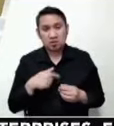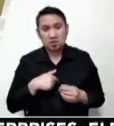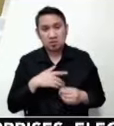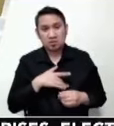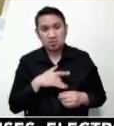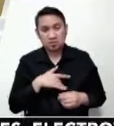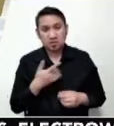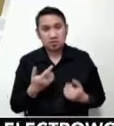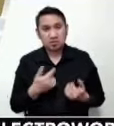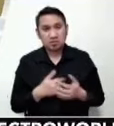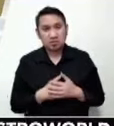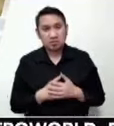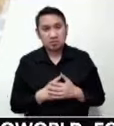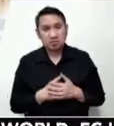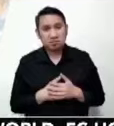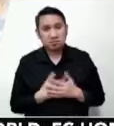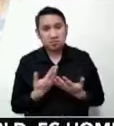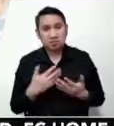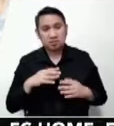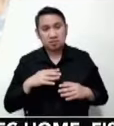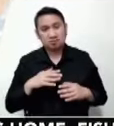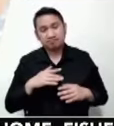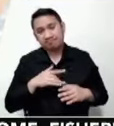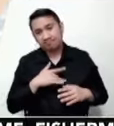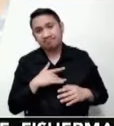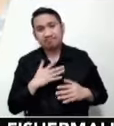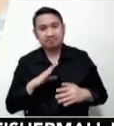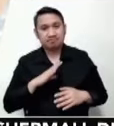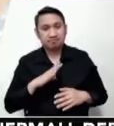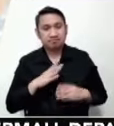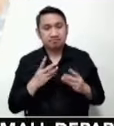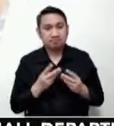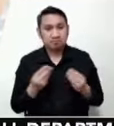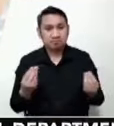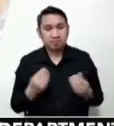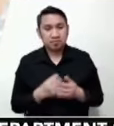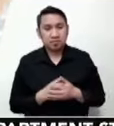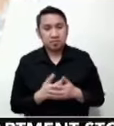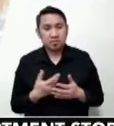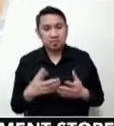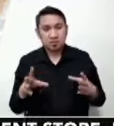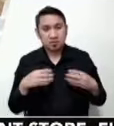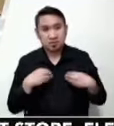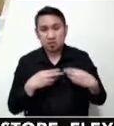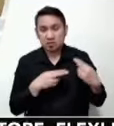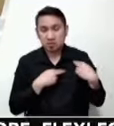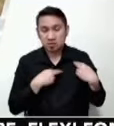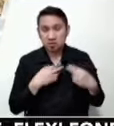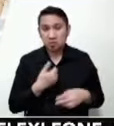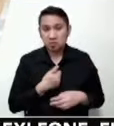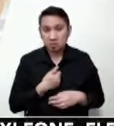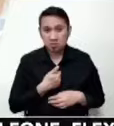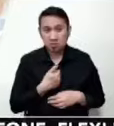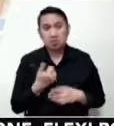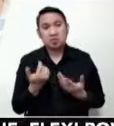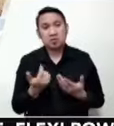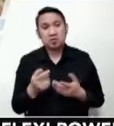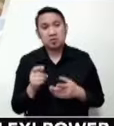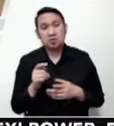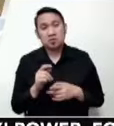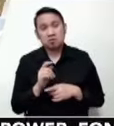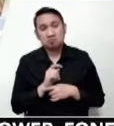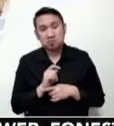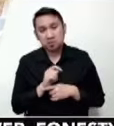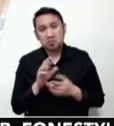I do feel na buo na ako ulit. Nawili din ako na when I started taking on responsibilities for myself, maintaining the household, learning to